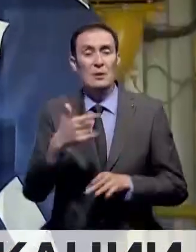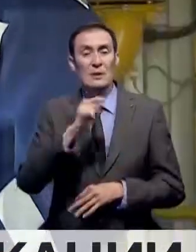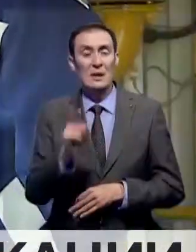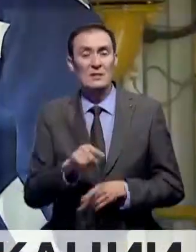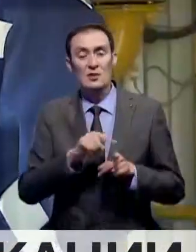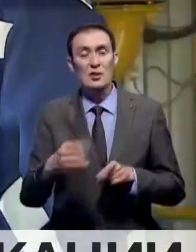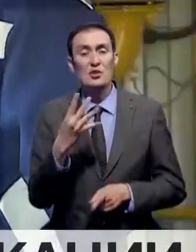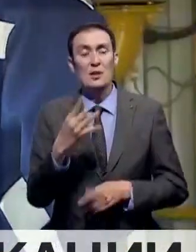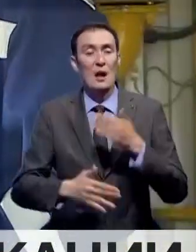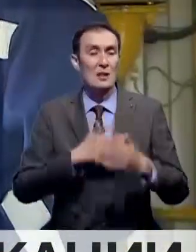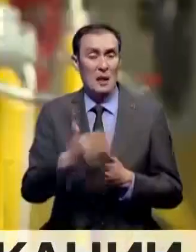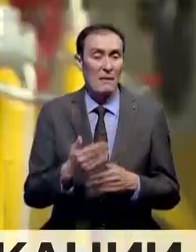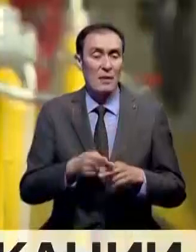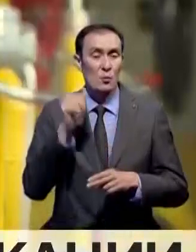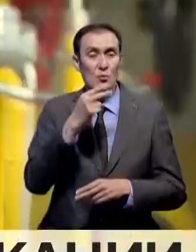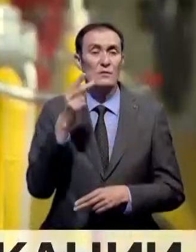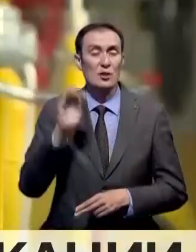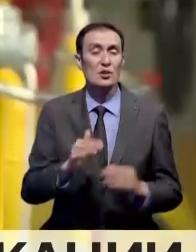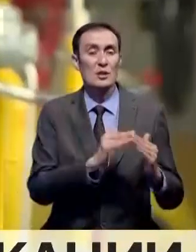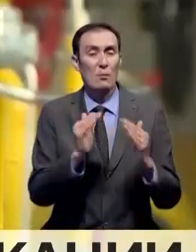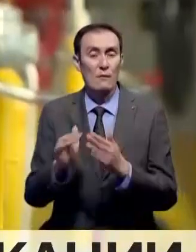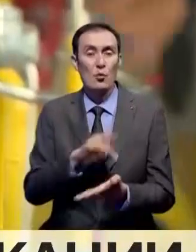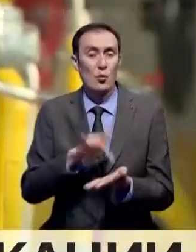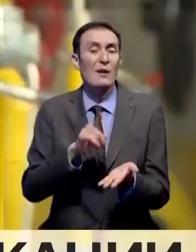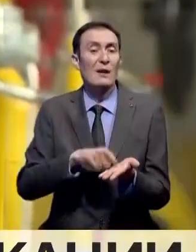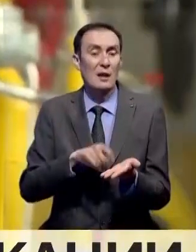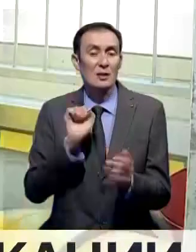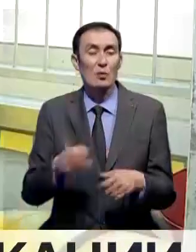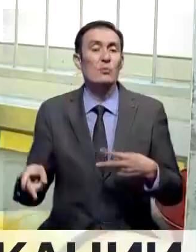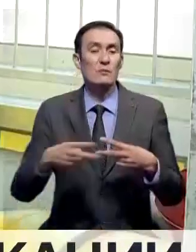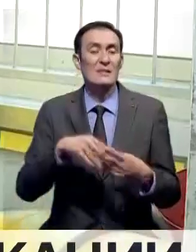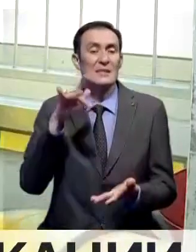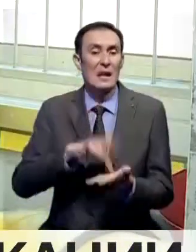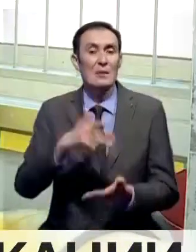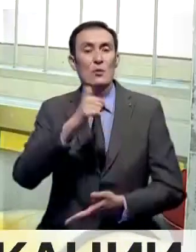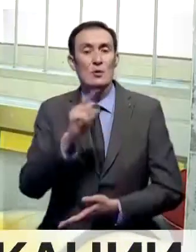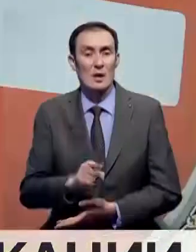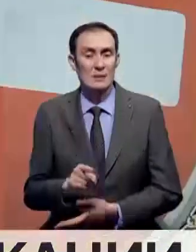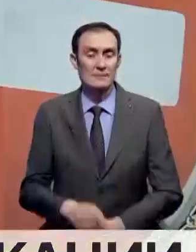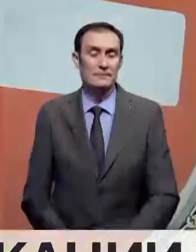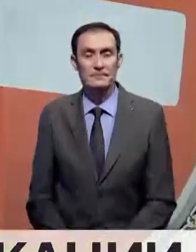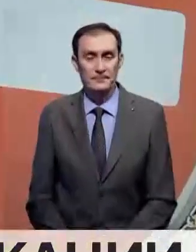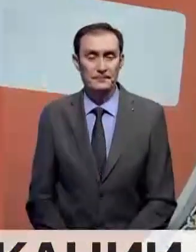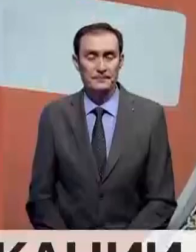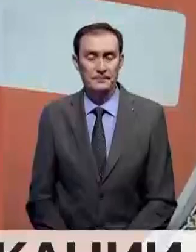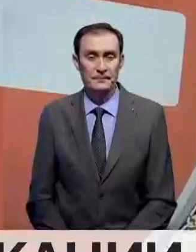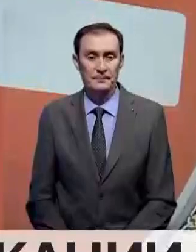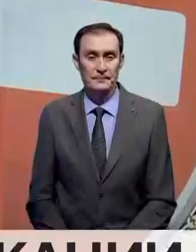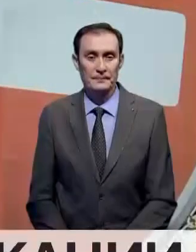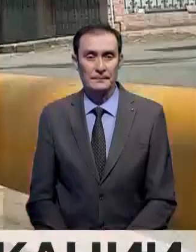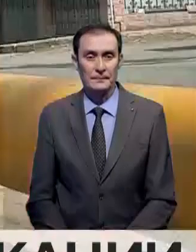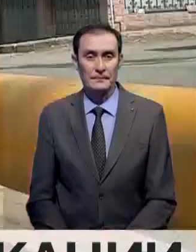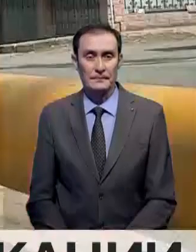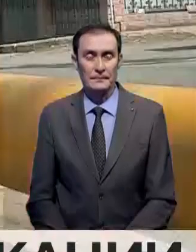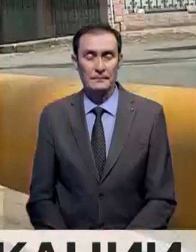рассчитан на 4 этапа в этом году еще две тысячи домов Караганды получат возможность подключиться к центральному газоснабжению Марина золотарёва сейрана